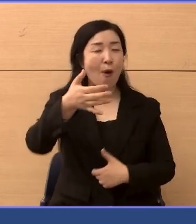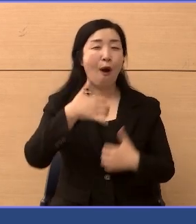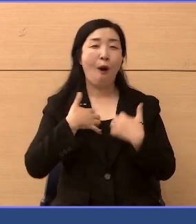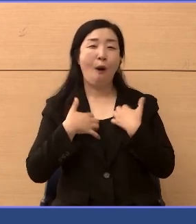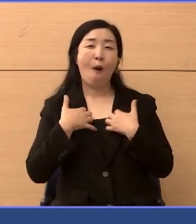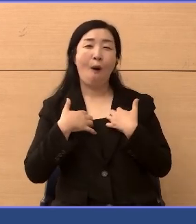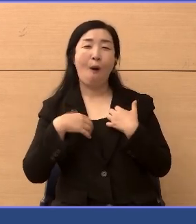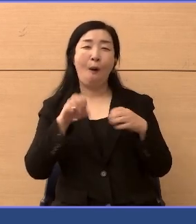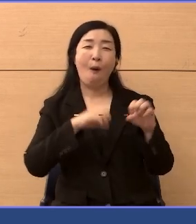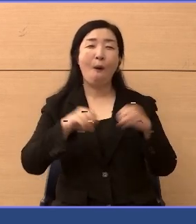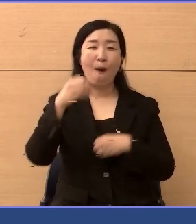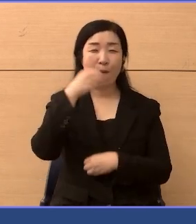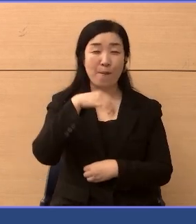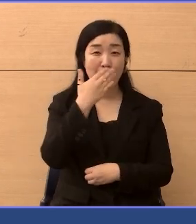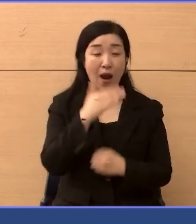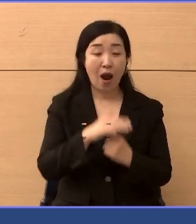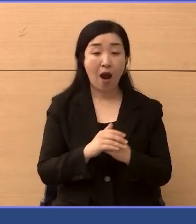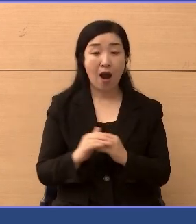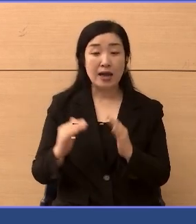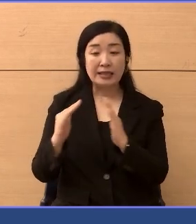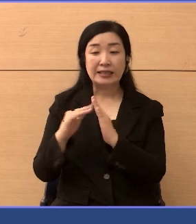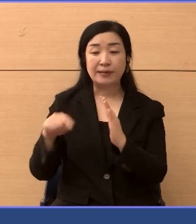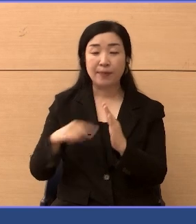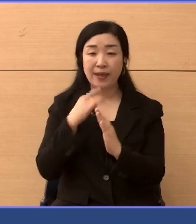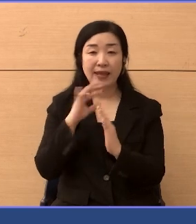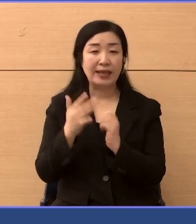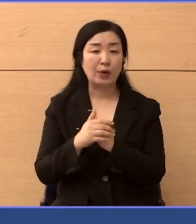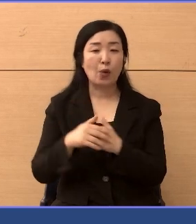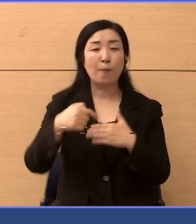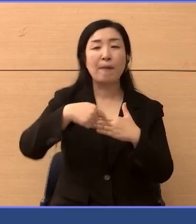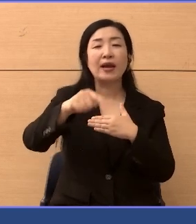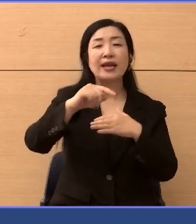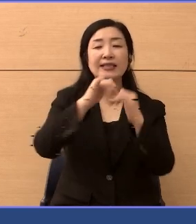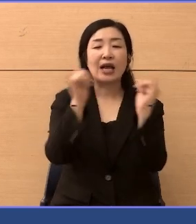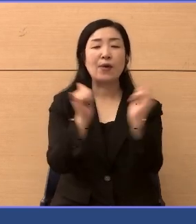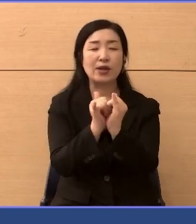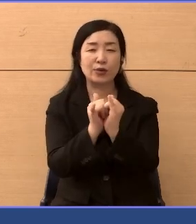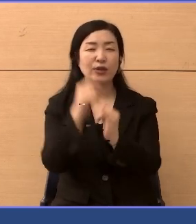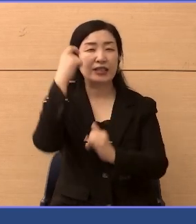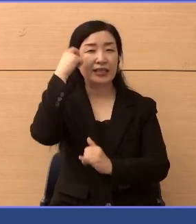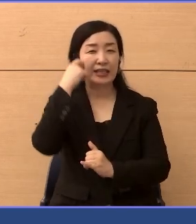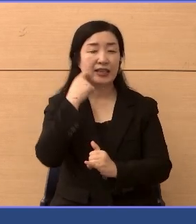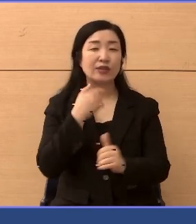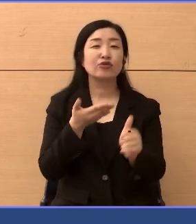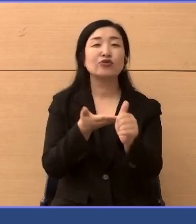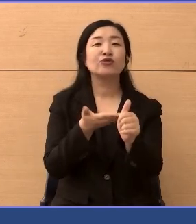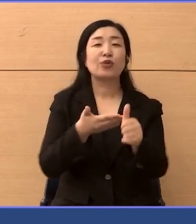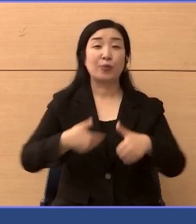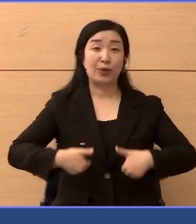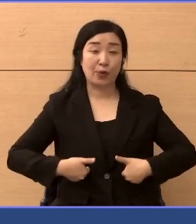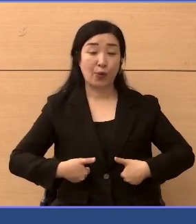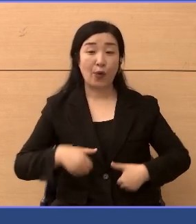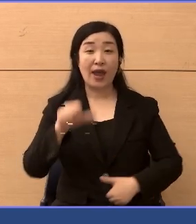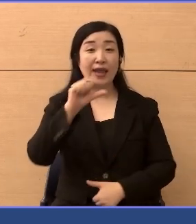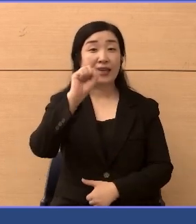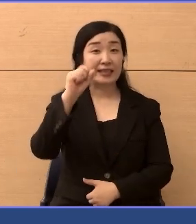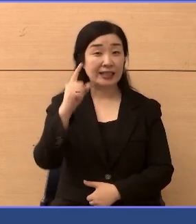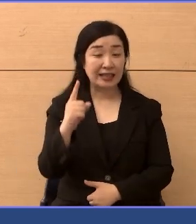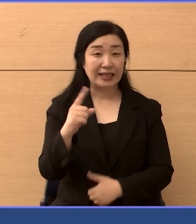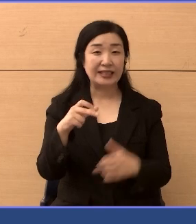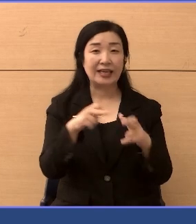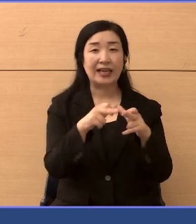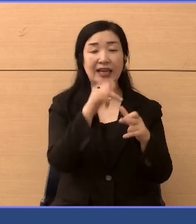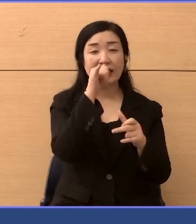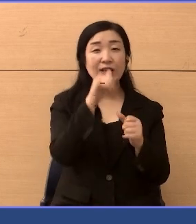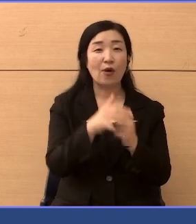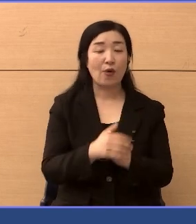수 있는 기회를 집 Typically, 밖에서 얻을 수 people with 있도록 하는 ASD 것이 are not 중요합니다. terribly good 특히 at thinking ASD를 about 가진 taking care of 사람들은 their